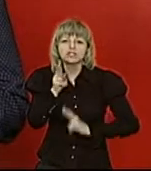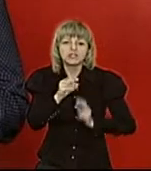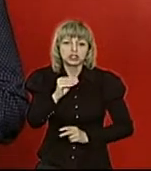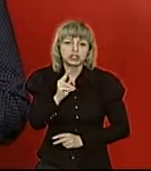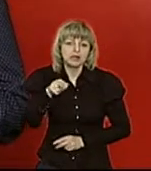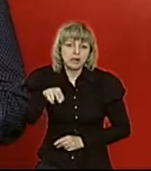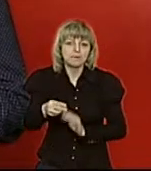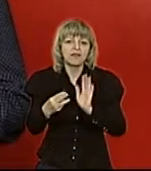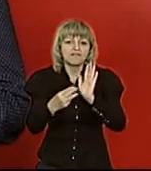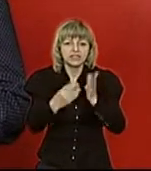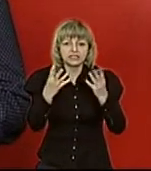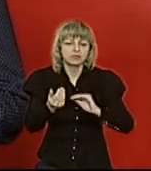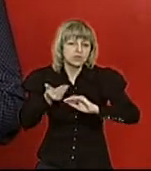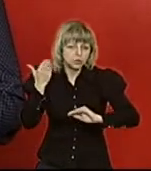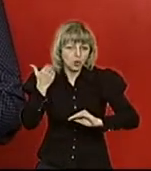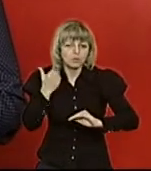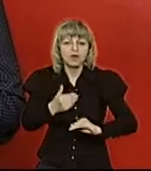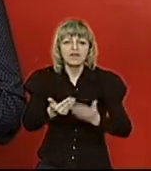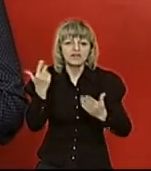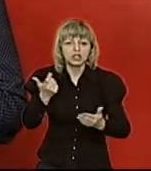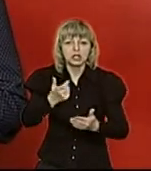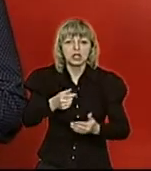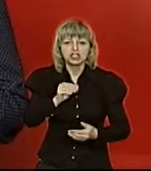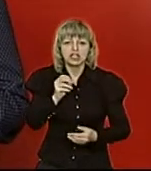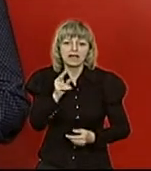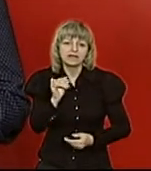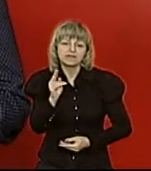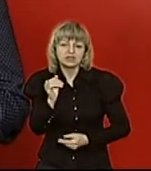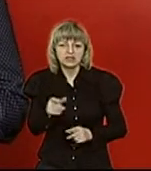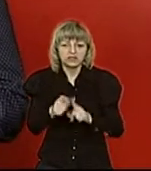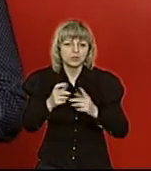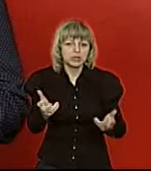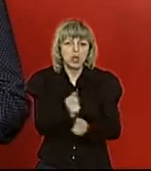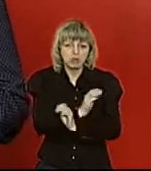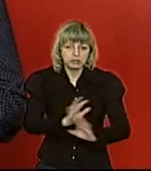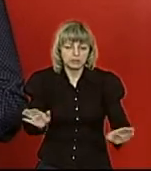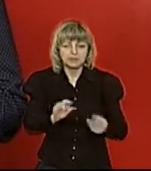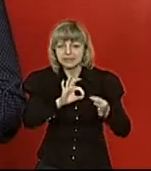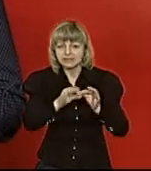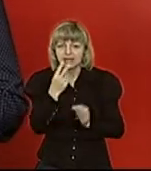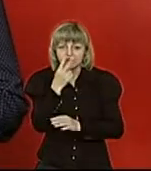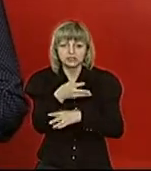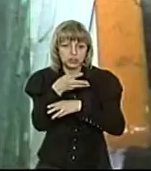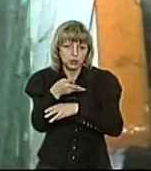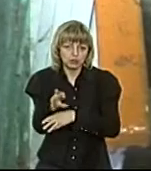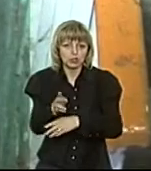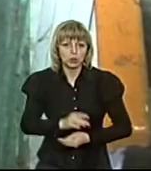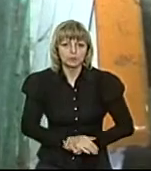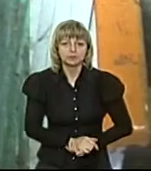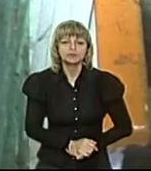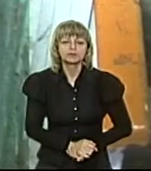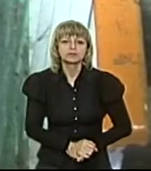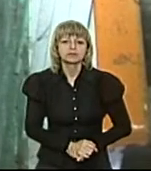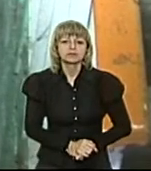ЖКП 8 днів тому. Від комунальників відповіді не отримали, каже чоловік. Детальніше у відео.